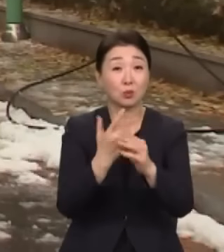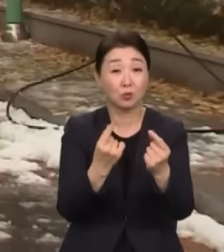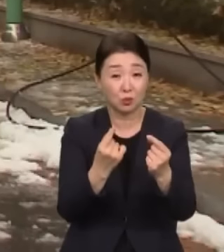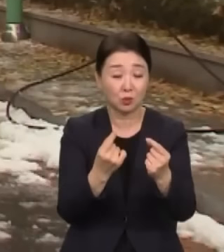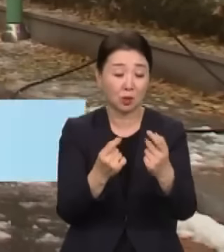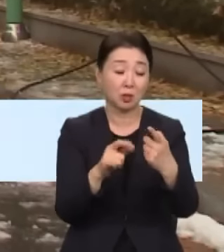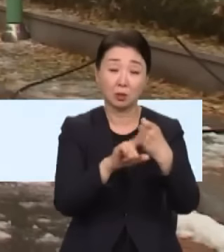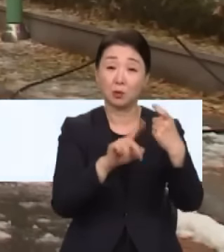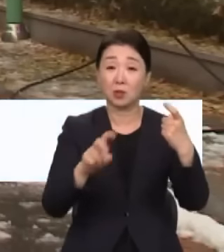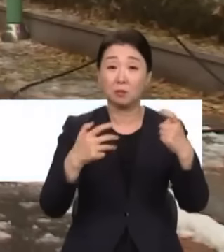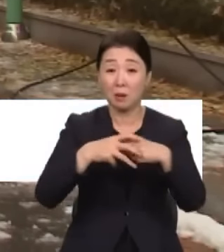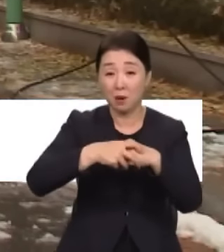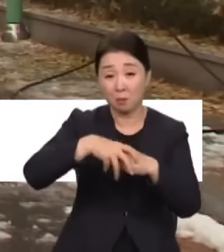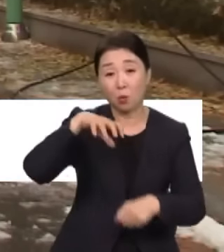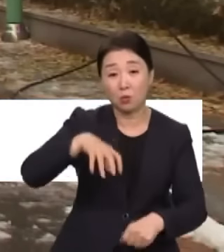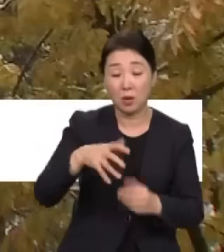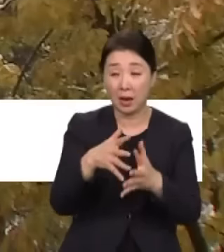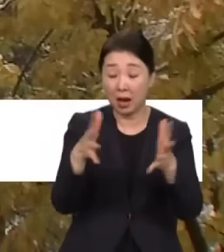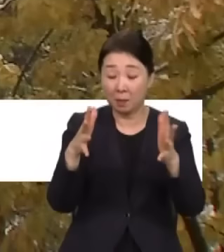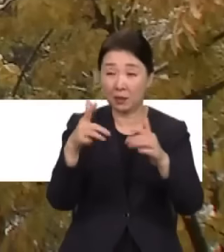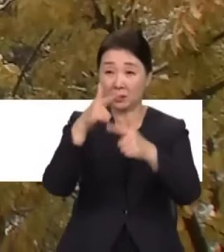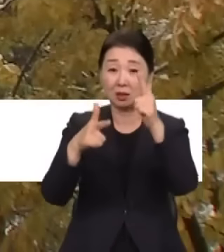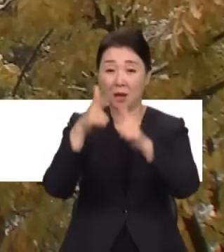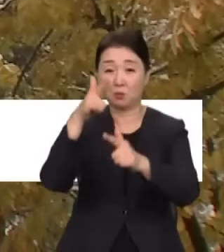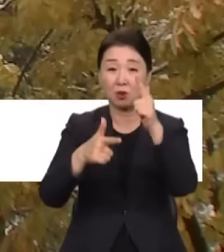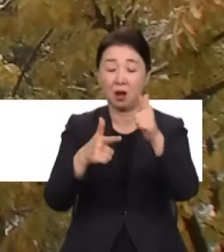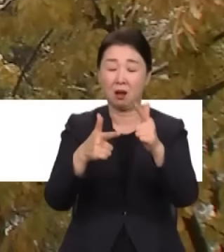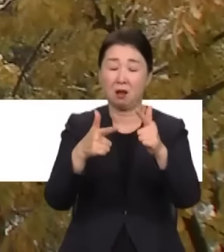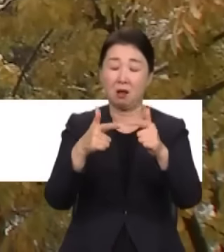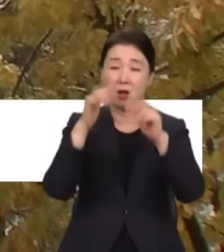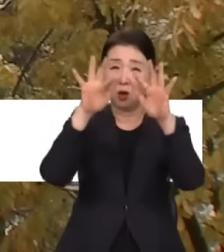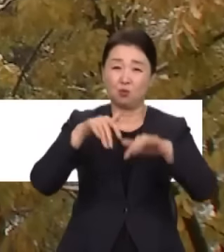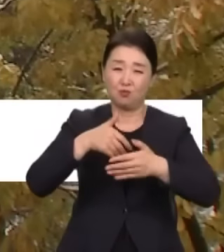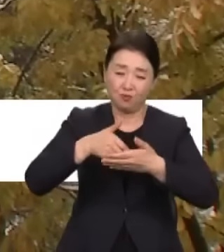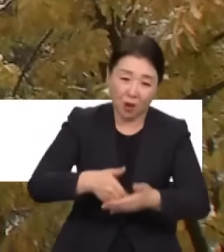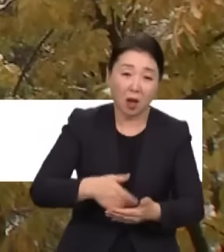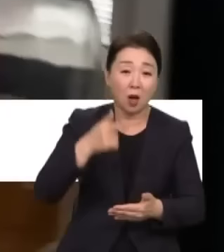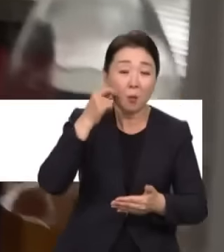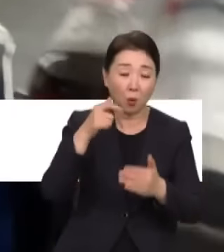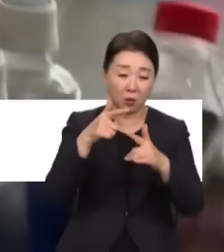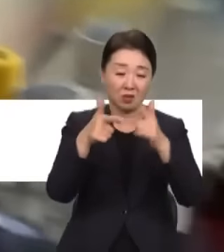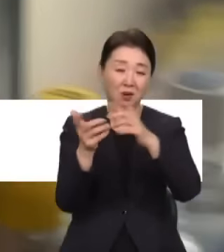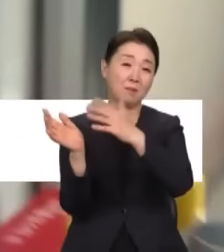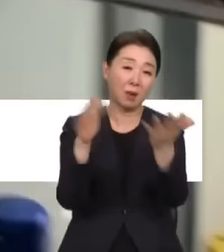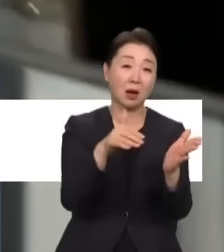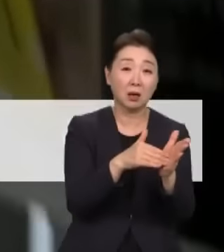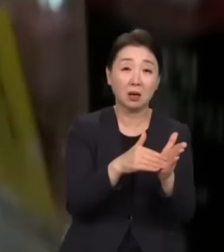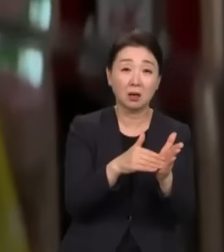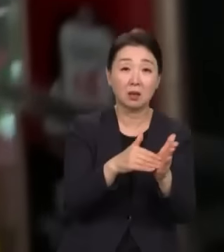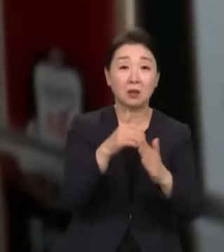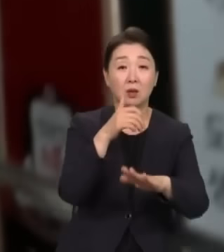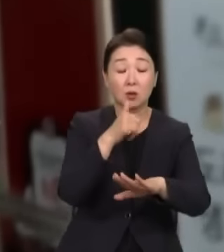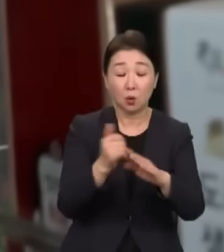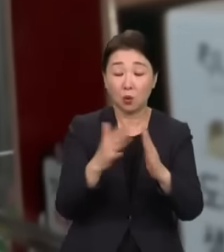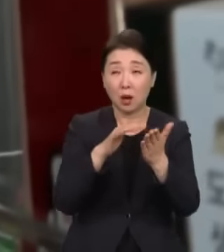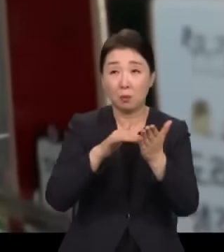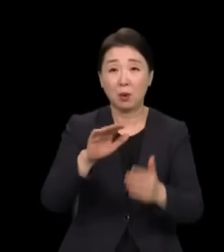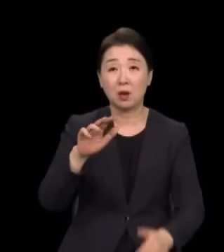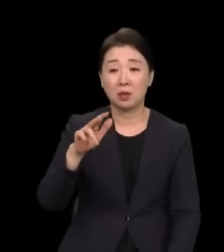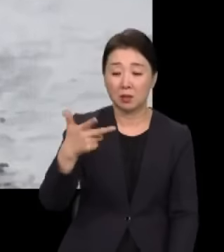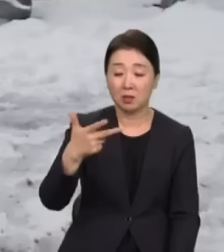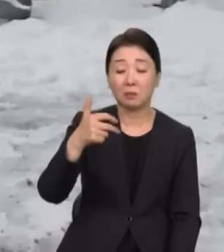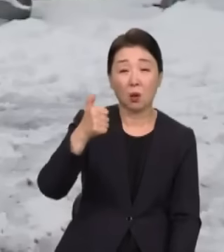28일 서울 마포구에선 아파트 단지 나무가 눈무게를 이기지 못하고 전기시설을 덮쳐 750여 가구의 전기가